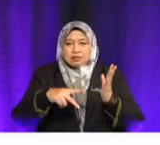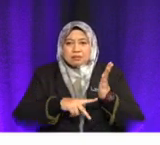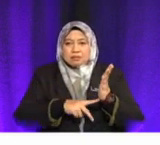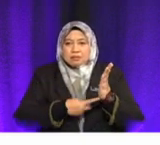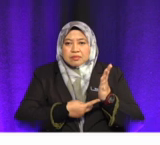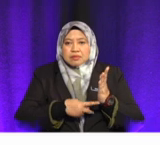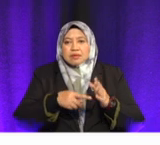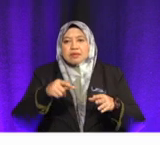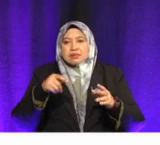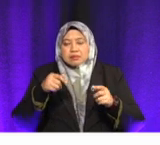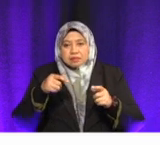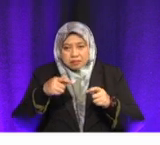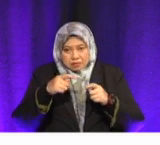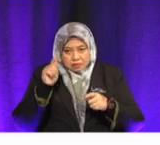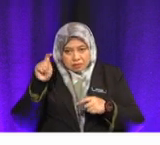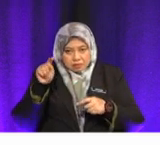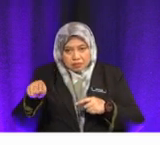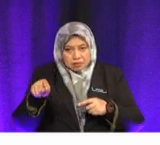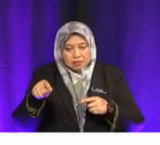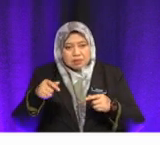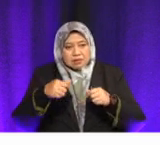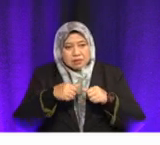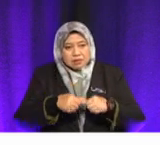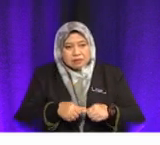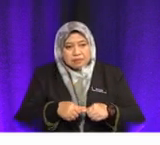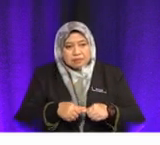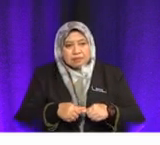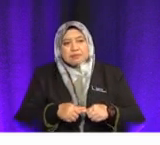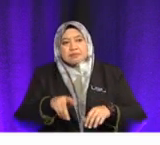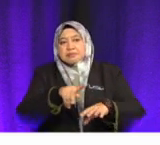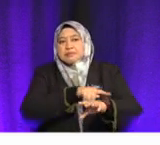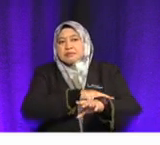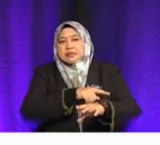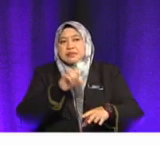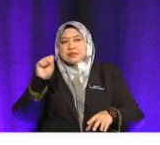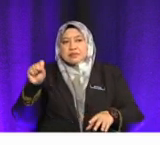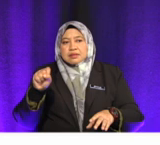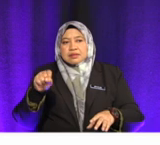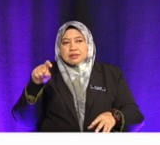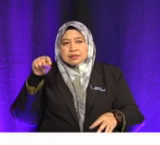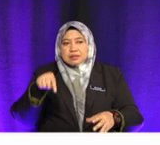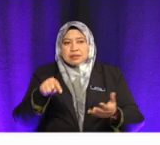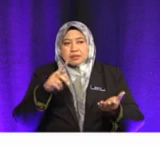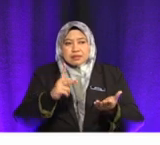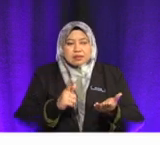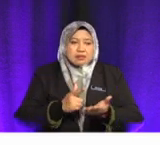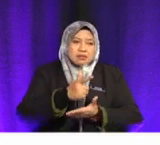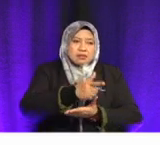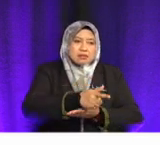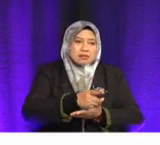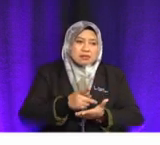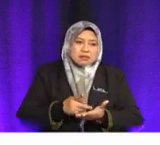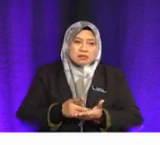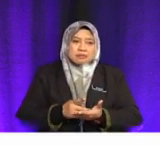menjadi titik tetap Oke jadi panjang dia adalah es barulah kita dapat ini lokasi oke